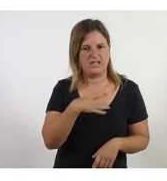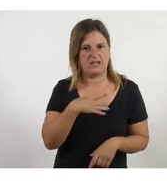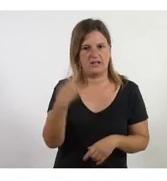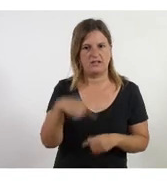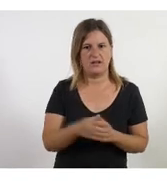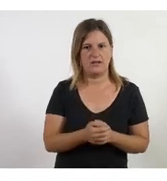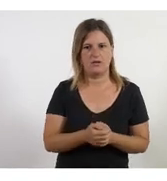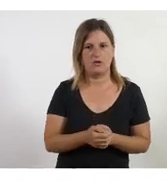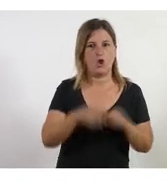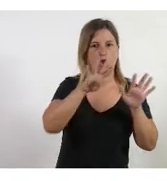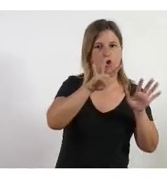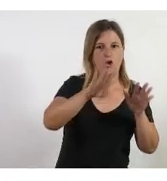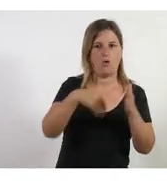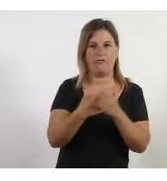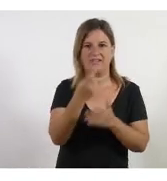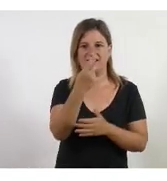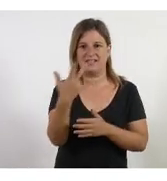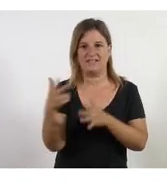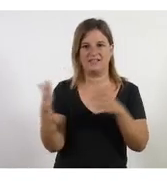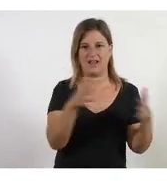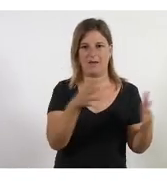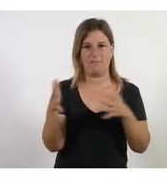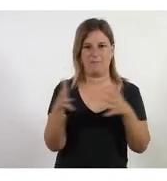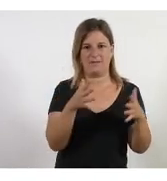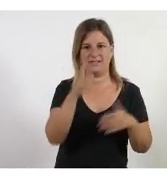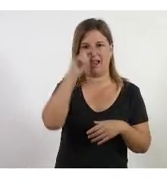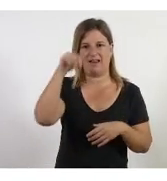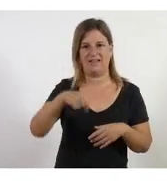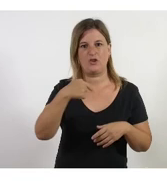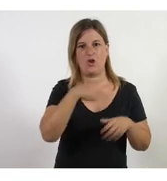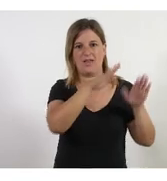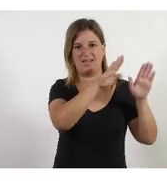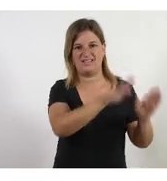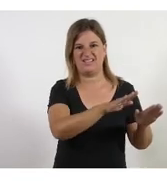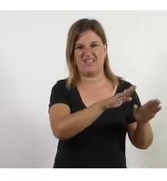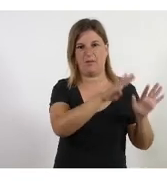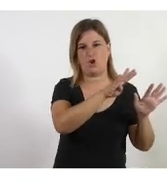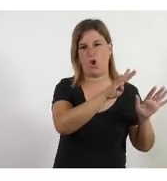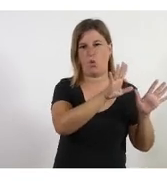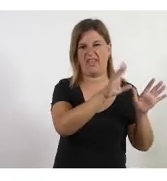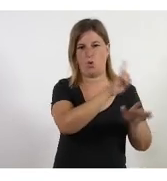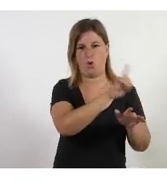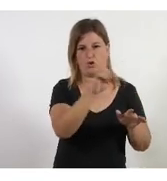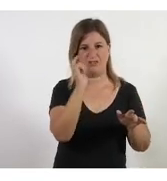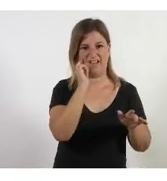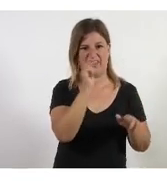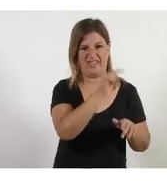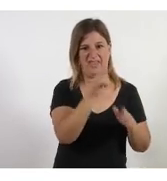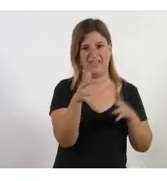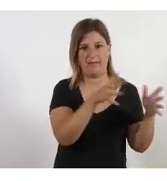Setmana del 9 al 13 de març d'aquest any. 9, estava a Madrid, 10 i 11 a Madrid amb una empresa que en una